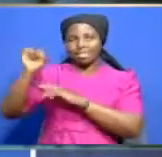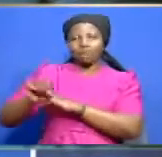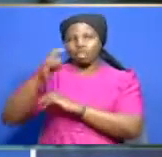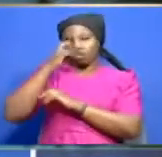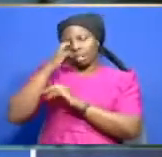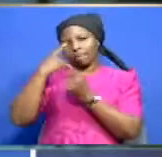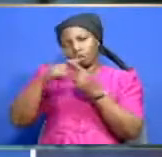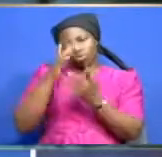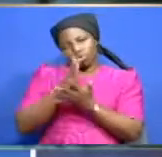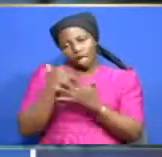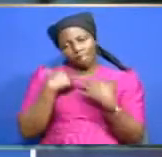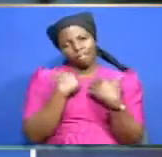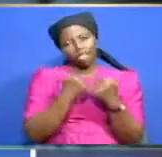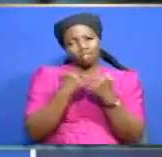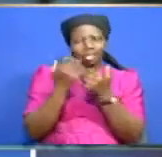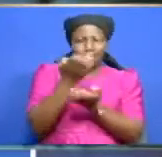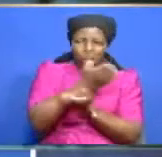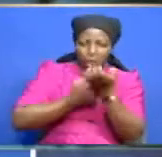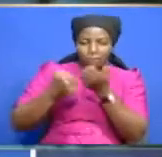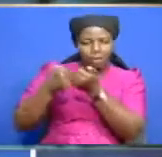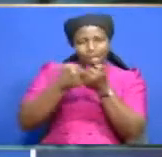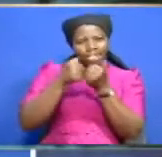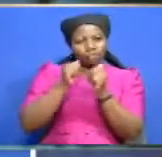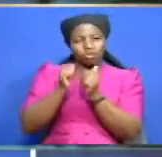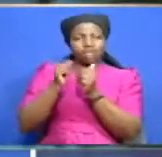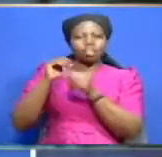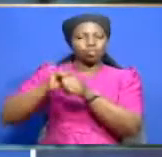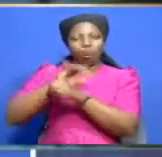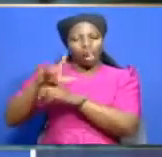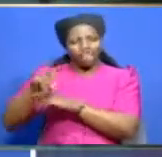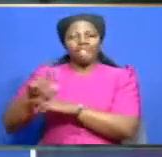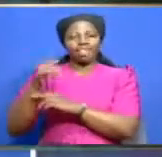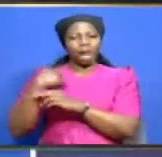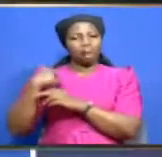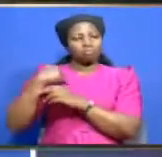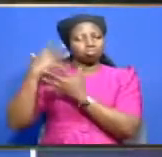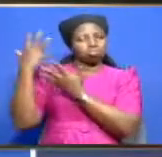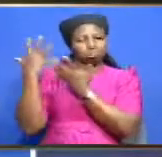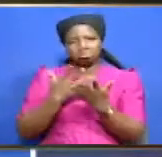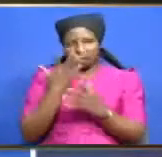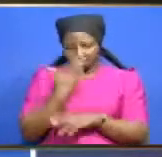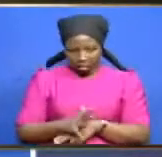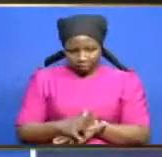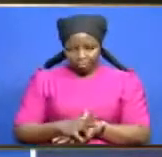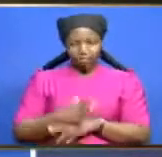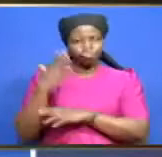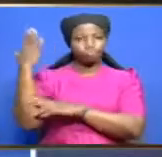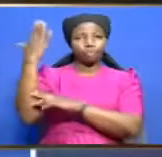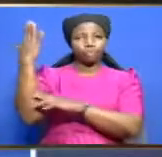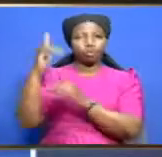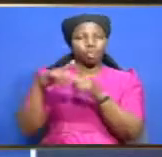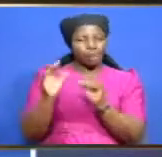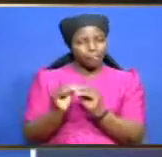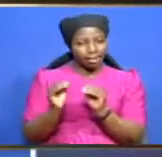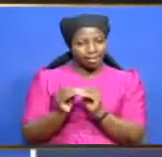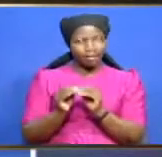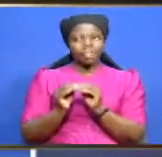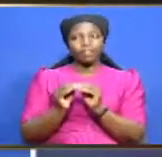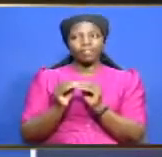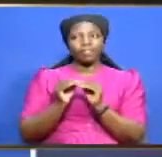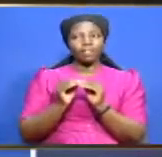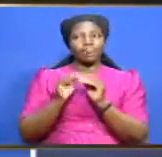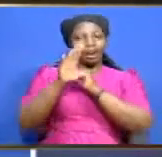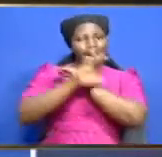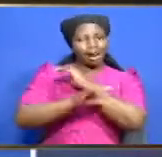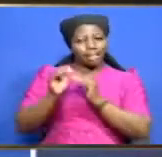ambazo zimeletwa na ugonjwa wa COVID-19. Akihutubia mkutano wa viongozi wa nchi na serikali za mataifa wanachama